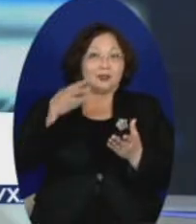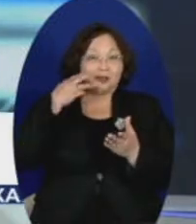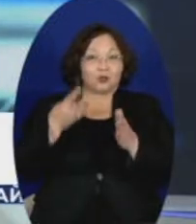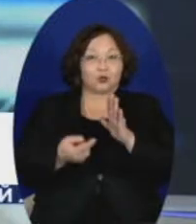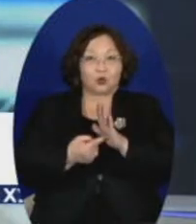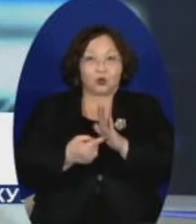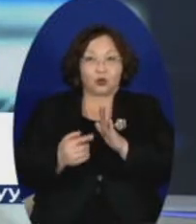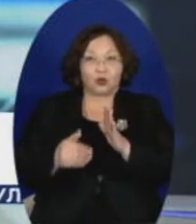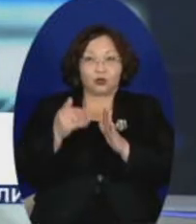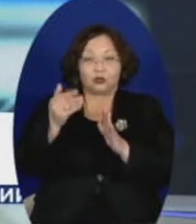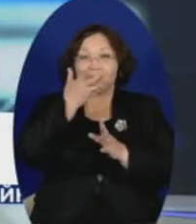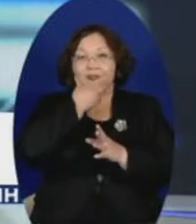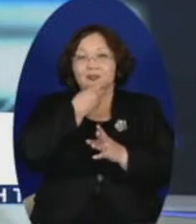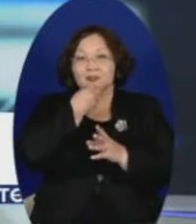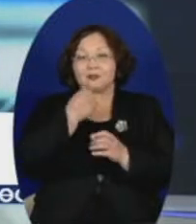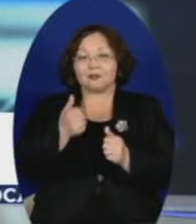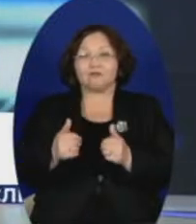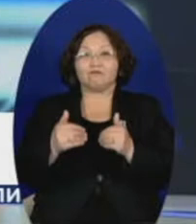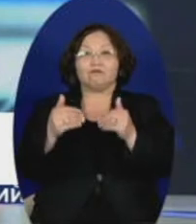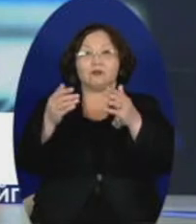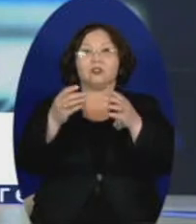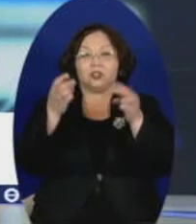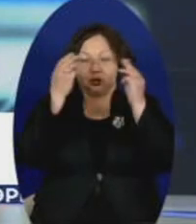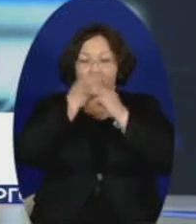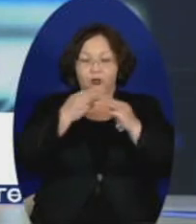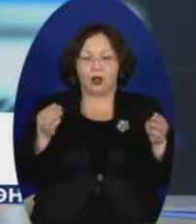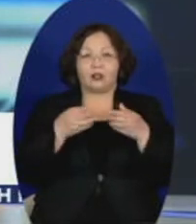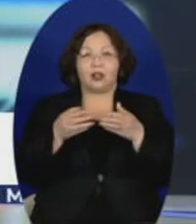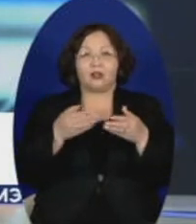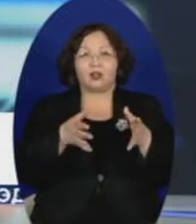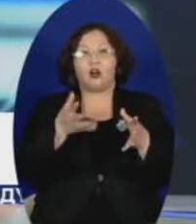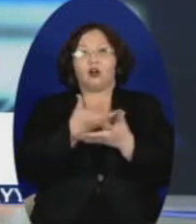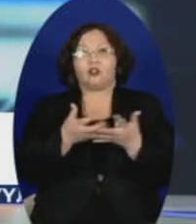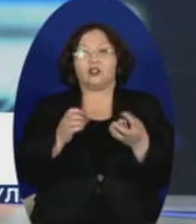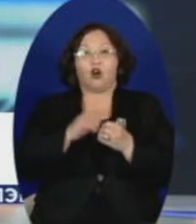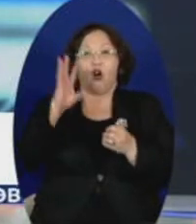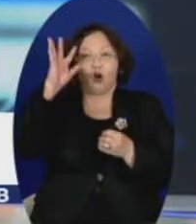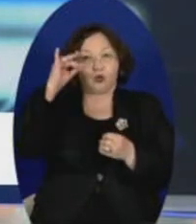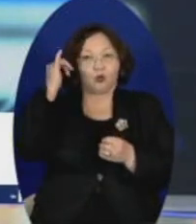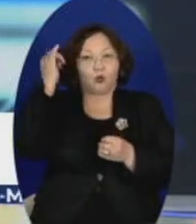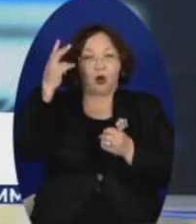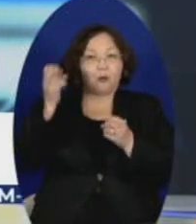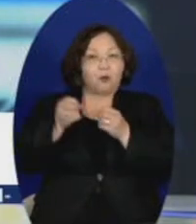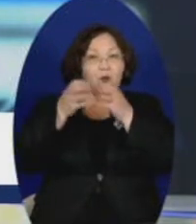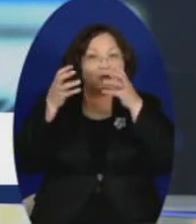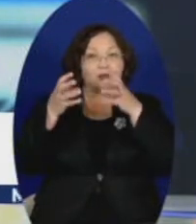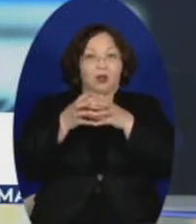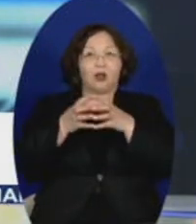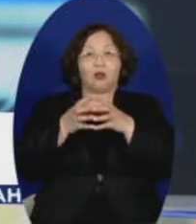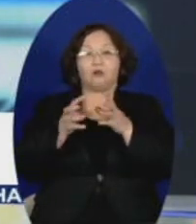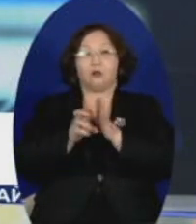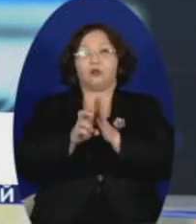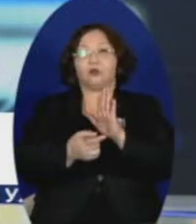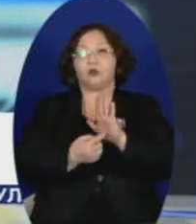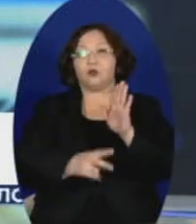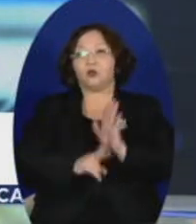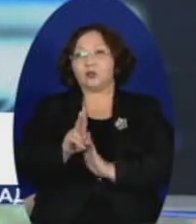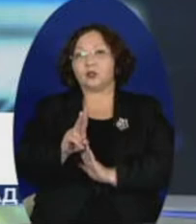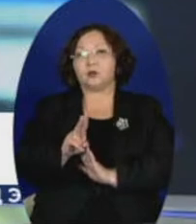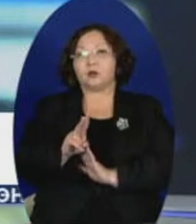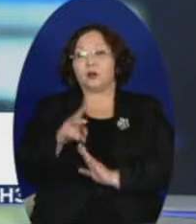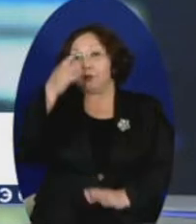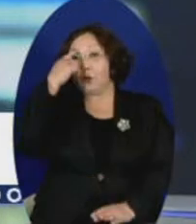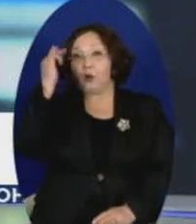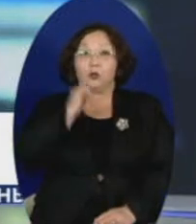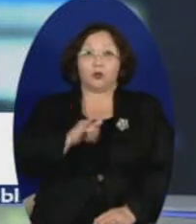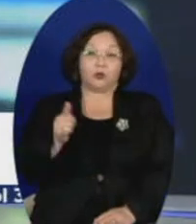хөгжлийг бий болгосны үр дүнд шинжилгээ ухааны олон нээлт хийгдэх, за мөн оюун санааны үнэт баялаг бүтээх боломж бүрддэг гэж үздэг. За манай улс ч